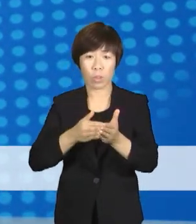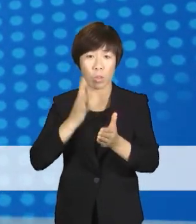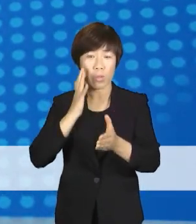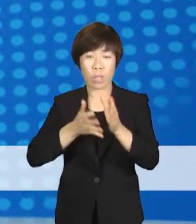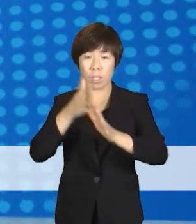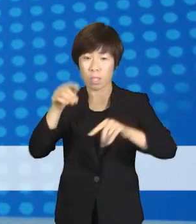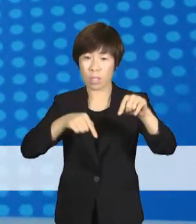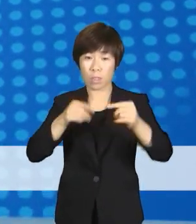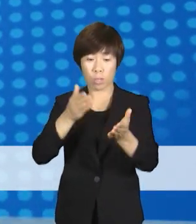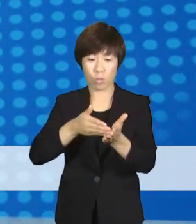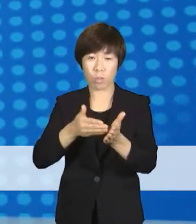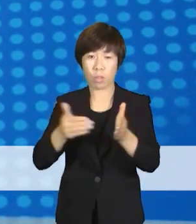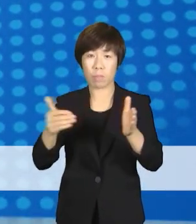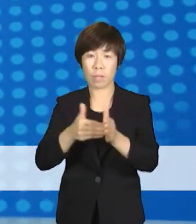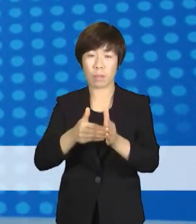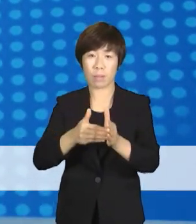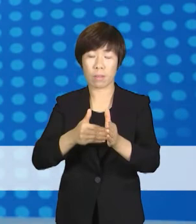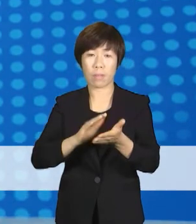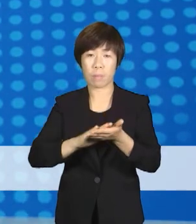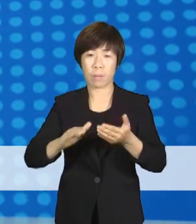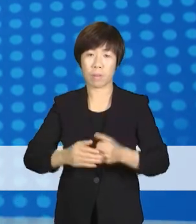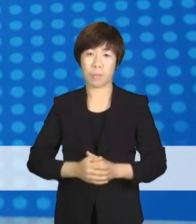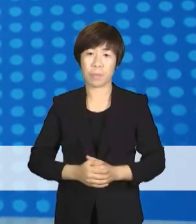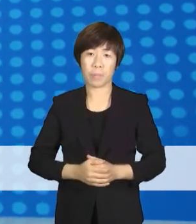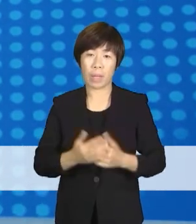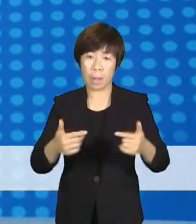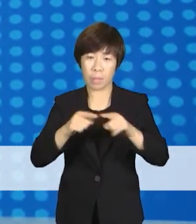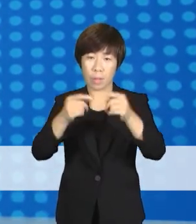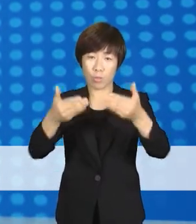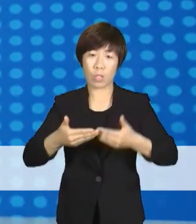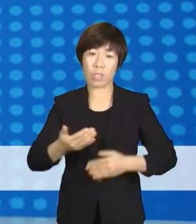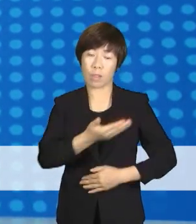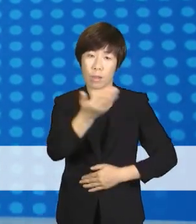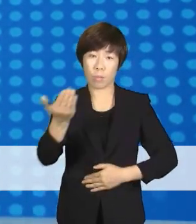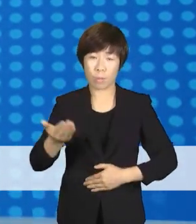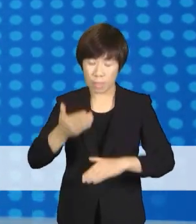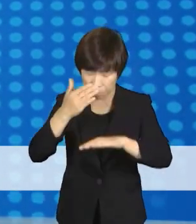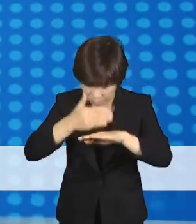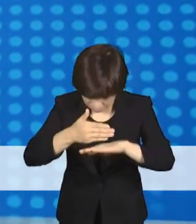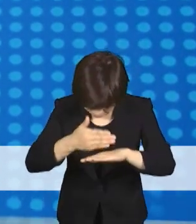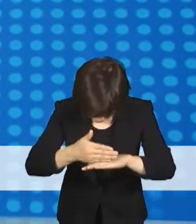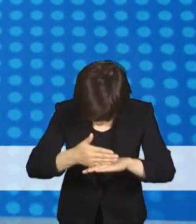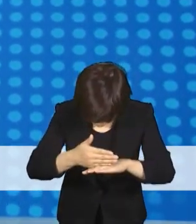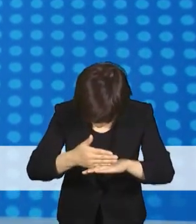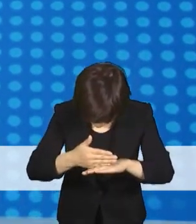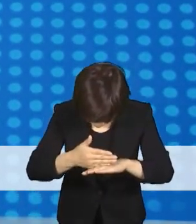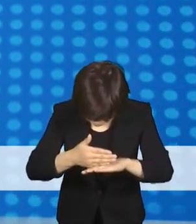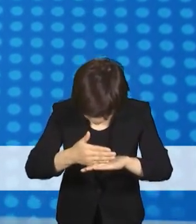이상으로 울산 시정 뉴스를 마치도록 하겠습니다. 함께해 주신 여러분 고맙습니다.